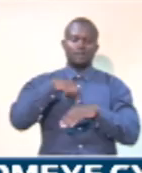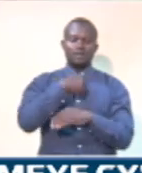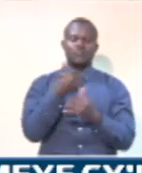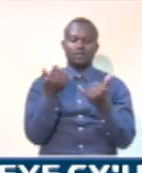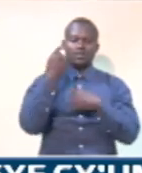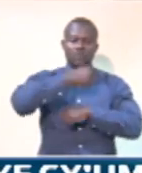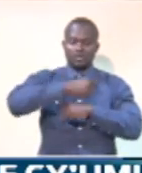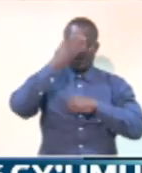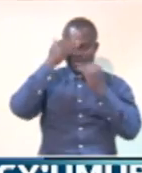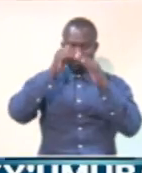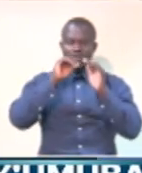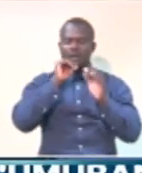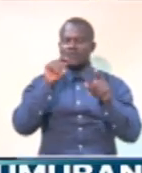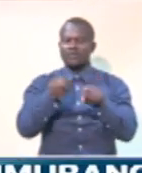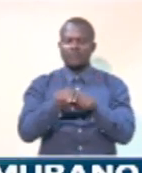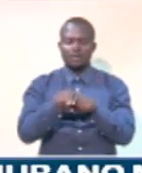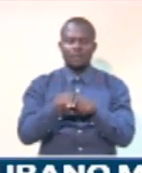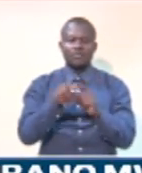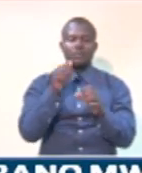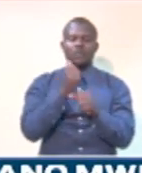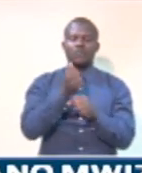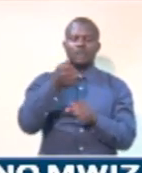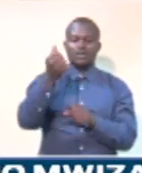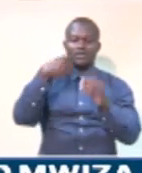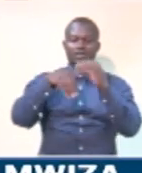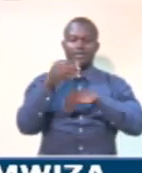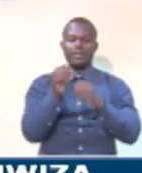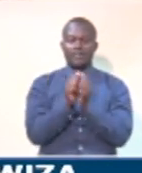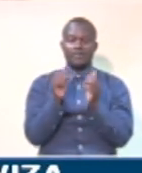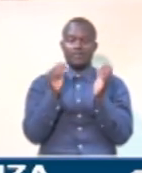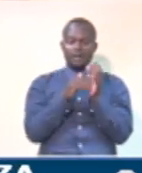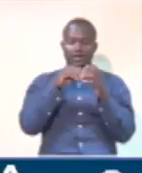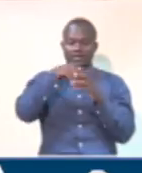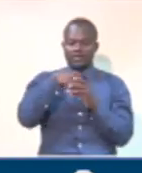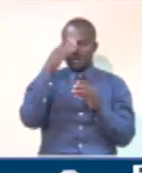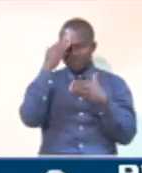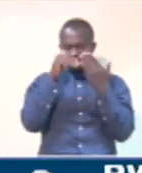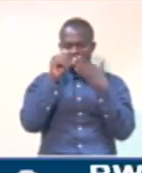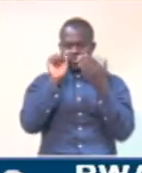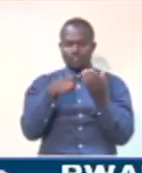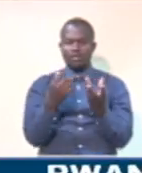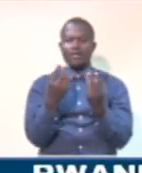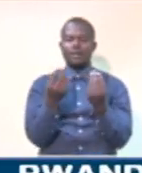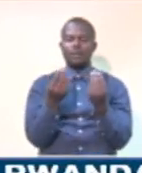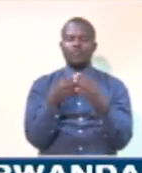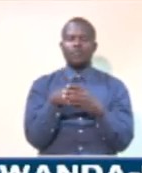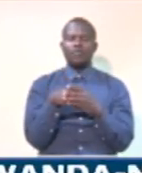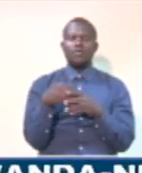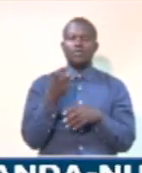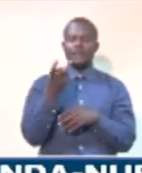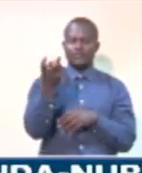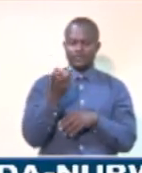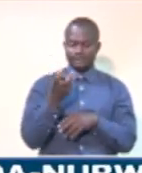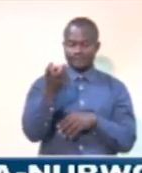kuko ntabwo bose byahungabanyijwe mu buryo bumwe mu gukora ibyo bicuruzwa hakamo no kugira ngo tubashe koroshya uko gutwara ubwo